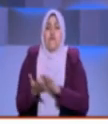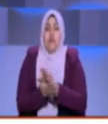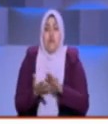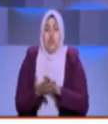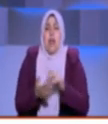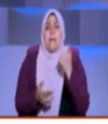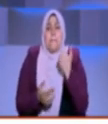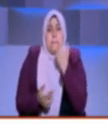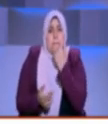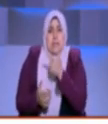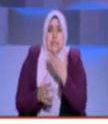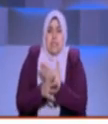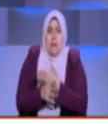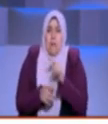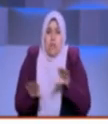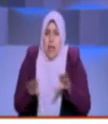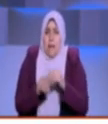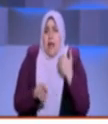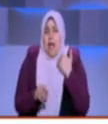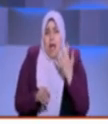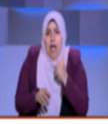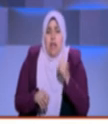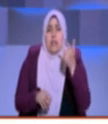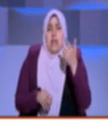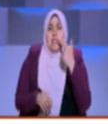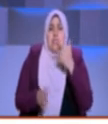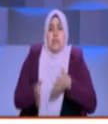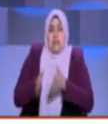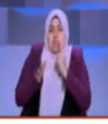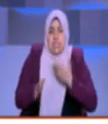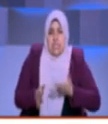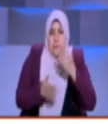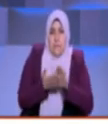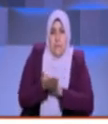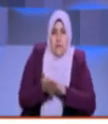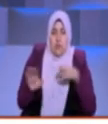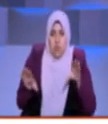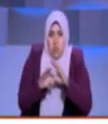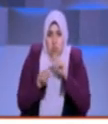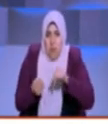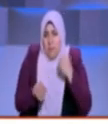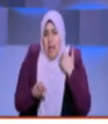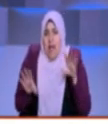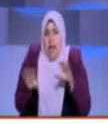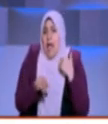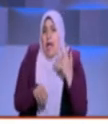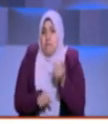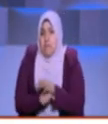يعني هناك من يقول أو من ربط هذه الأعداد بمحاولة طمأنينة أو عدم ارتفاع